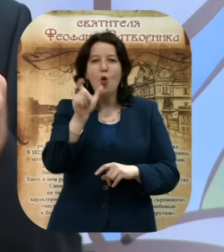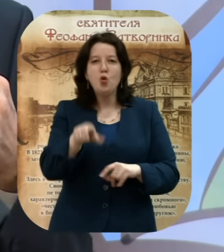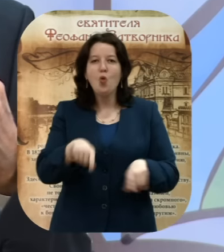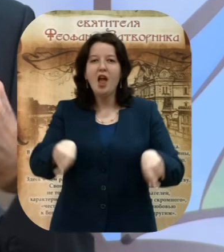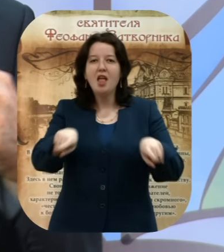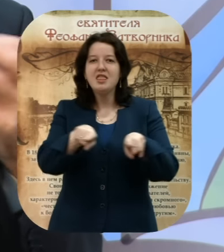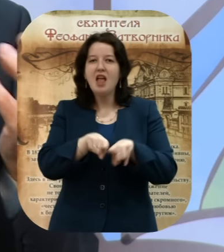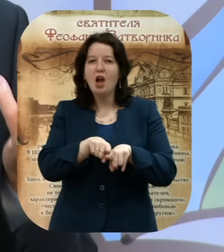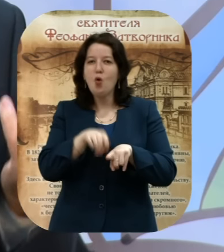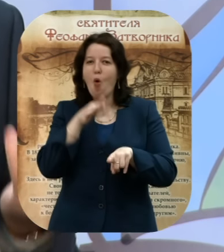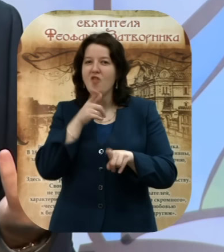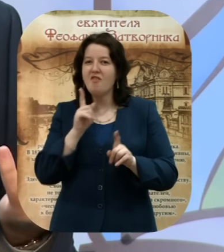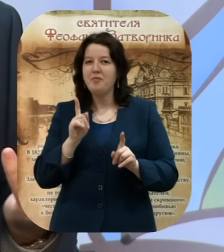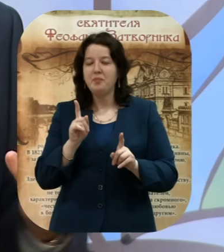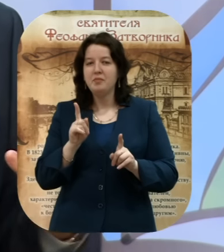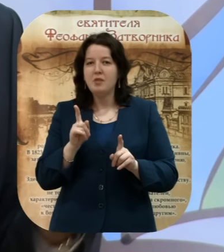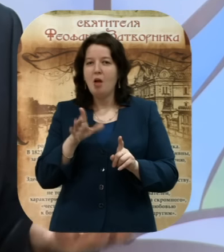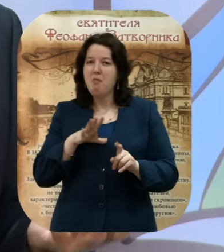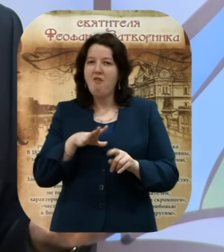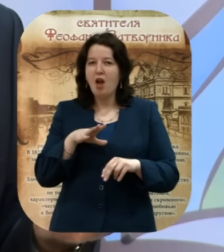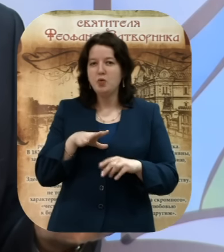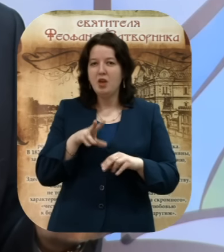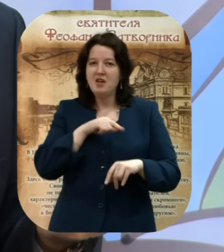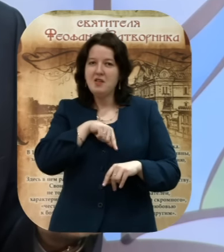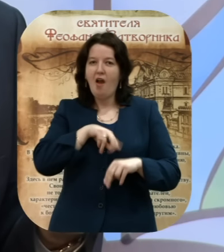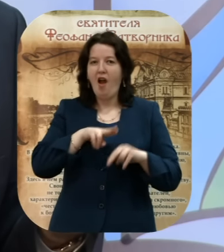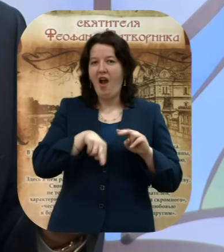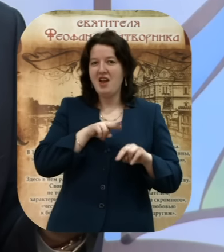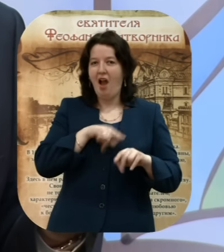часто очень сентиментального склада